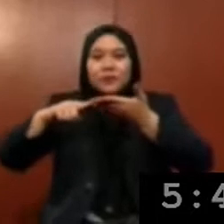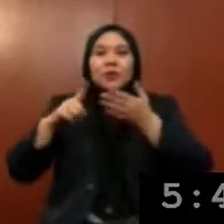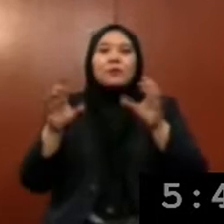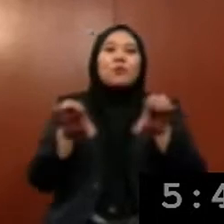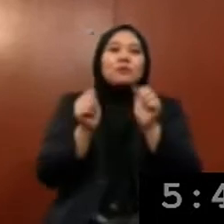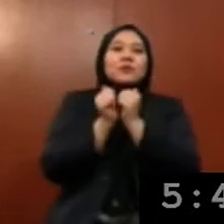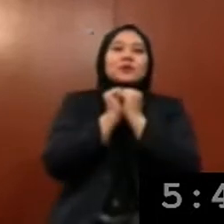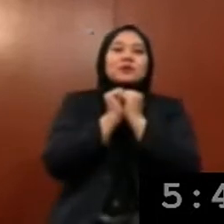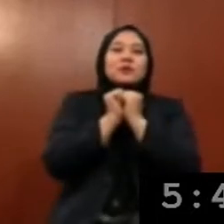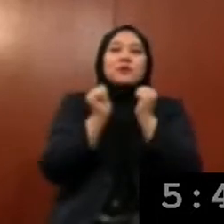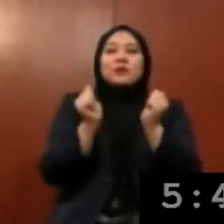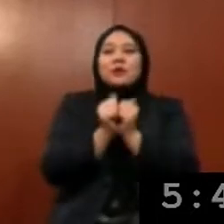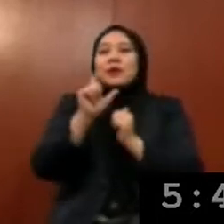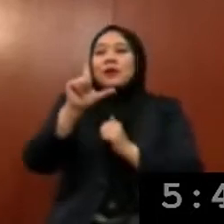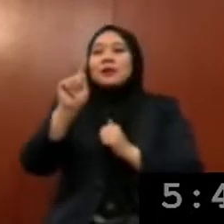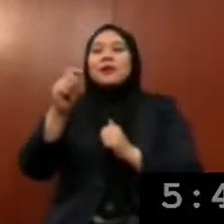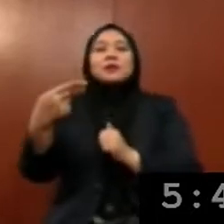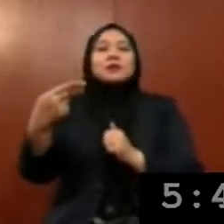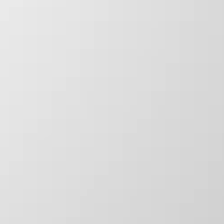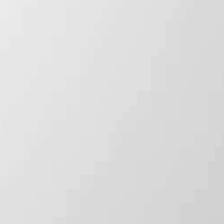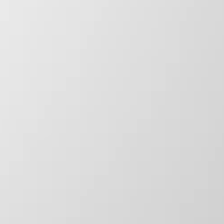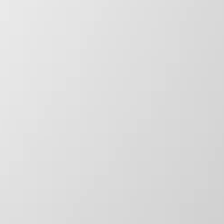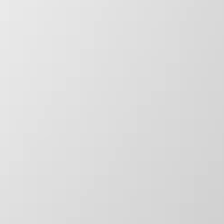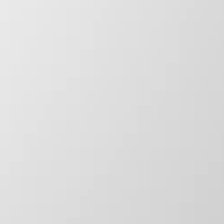dengan lembaga urus tabung